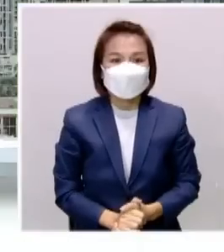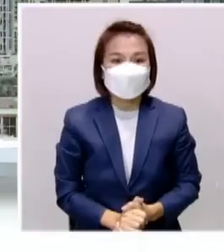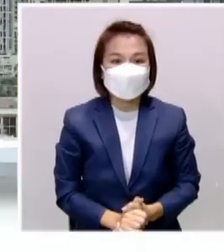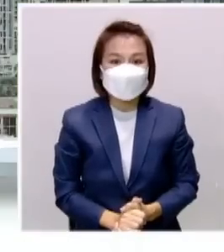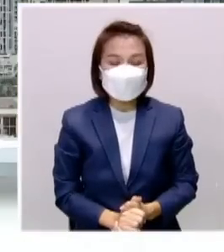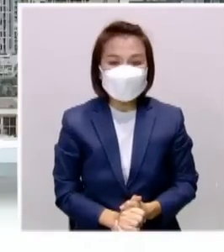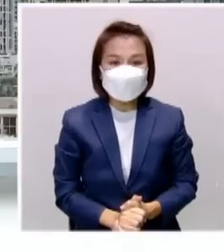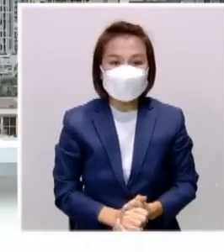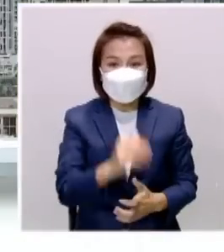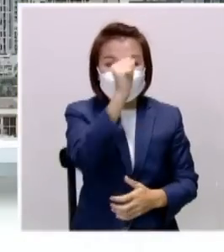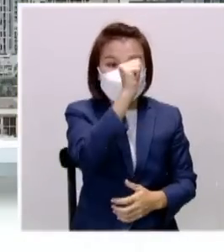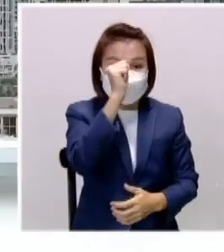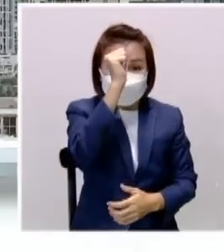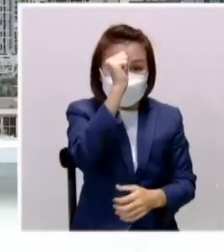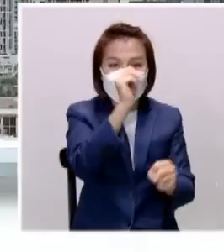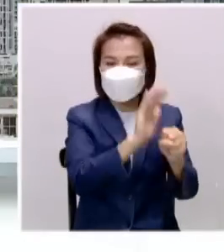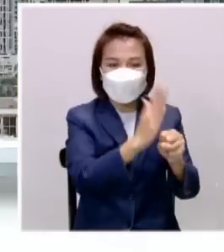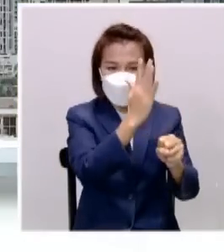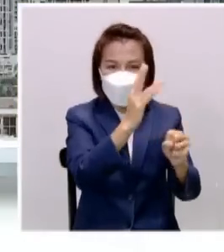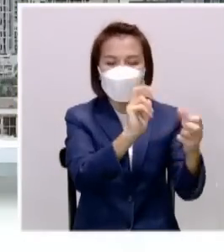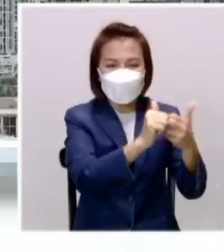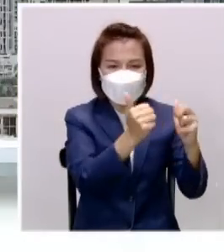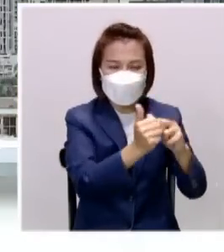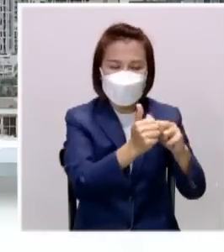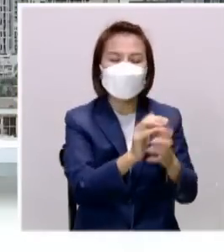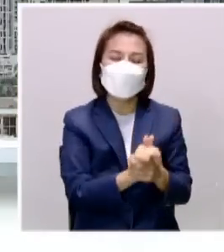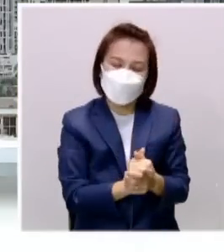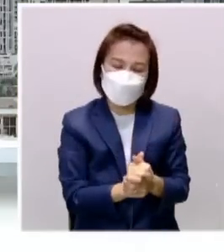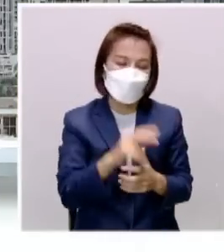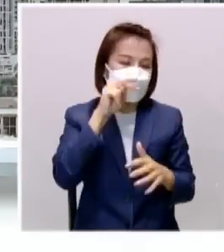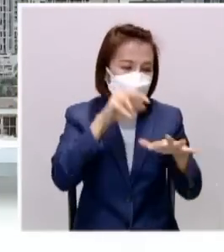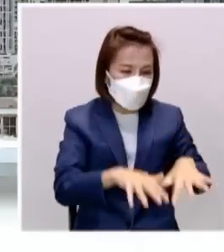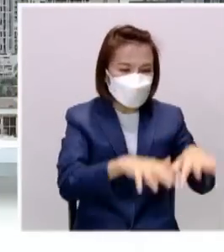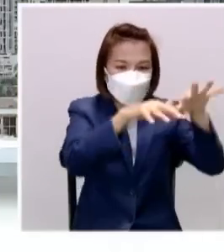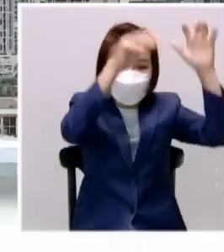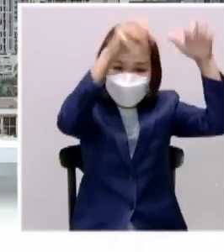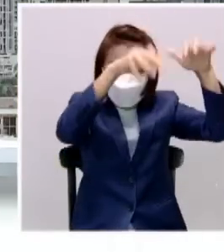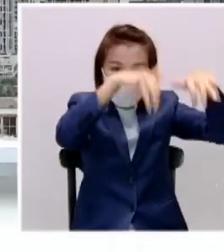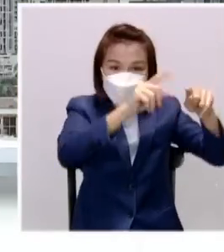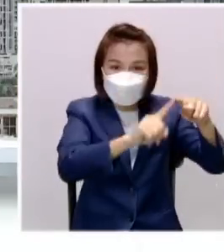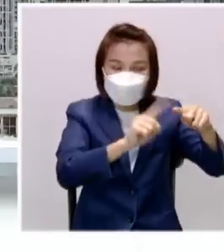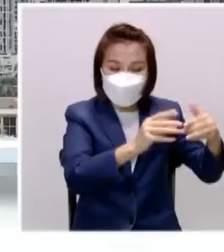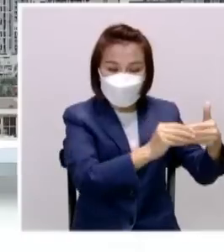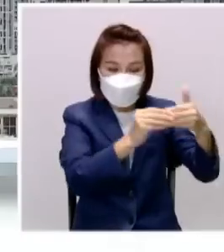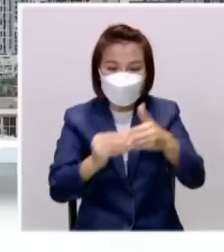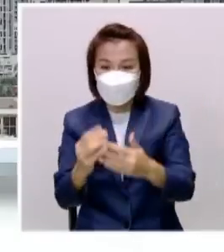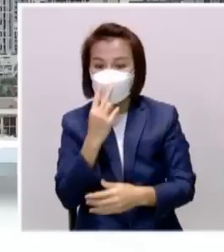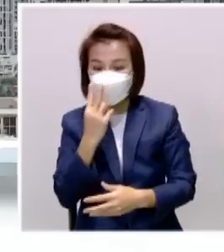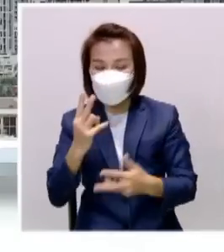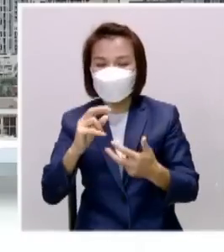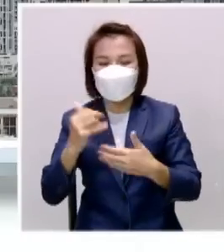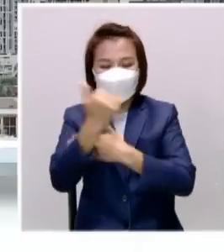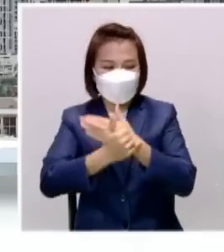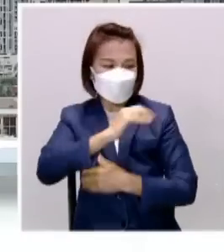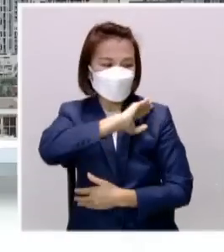ม่ใช่เฉพาะอินเดียนะคะที่เจอปัญหาสภาพอากาศที่เลวร้ายมีปัญหาน้ำท่วมเกิดขึ้นเดี๋ยวพาไปดูที่ฟิลิปปินส์ค่ะเกิดปัญหาเช่นเดียวกันนะค